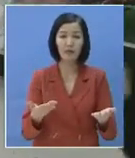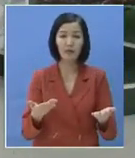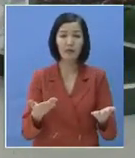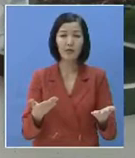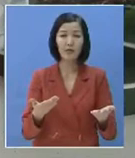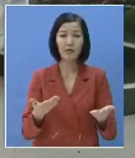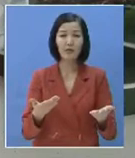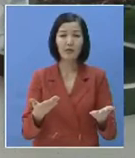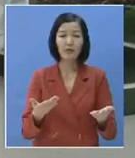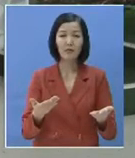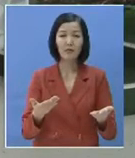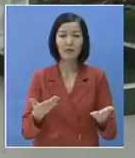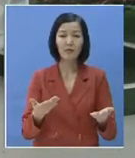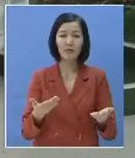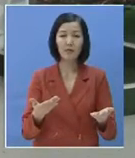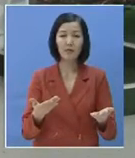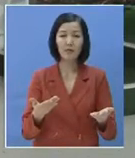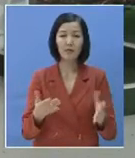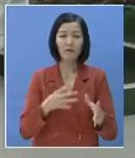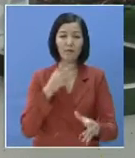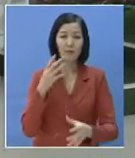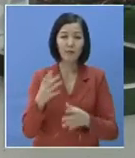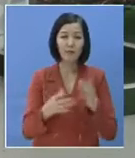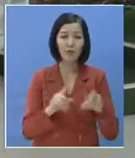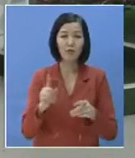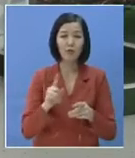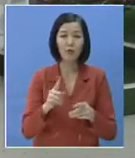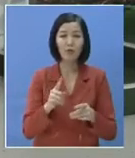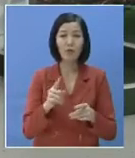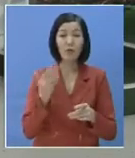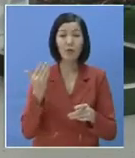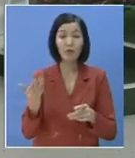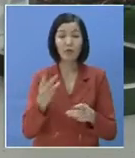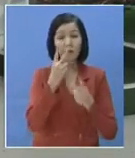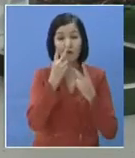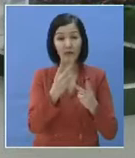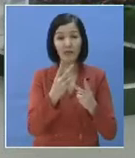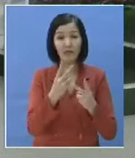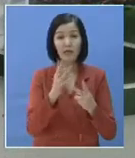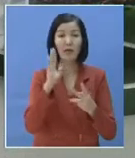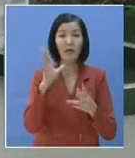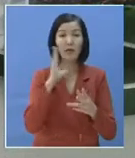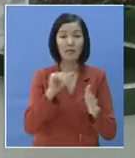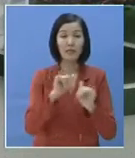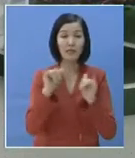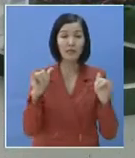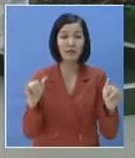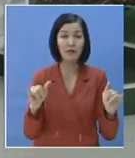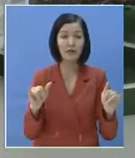вывести в свет, как говорится, вывести в мир, чтобы их увидели, чтобы они могли дальше развиваться